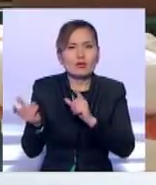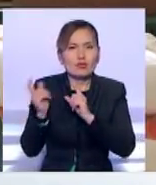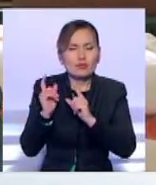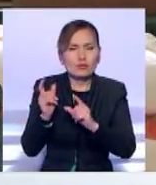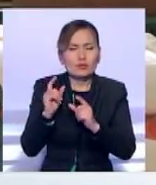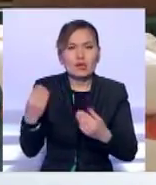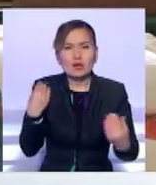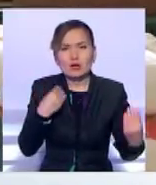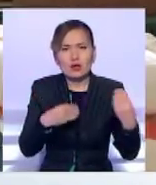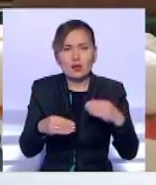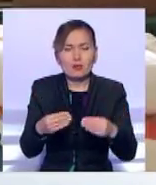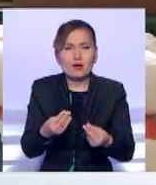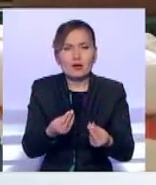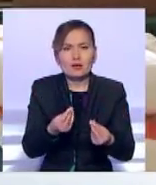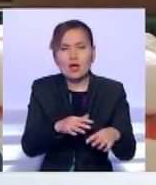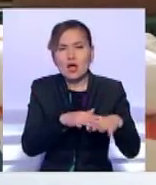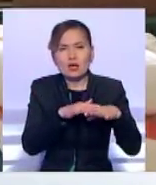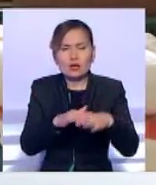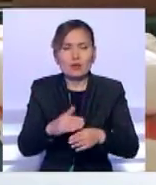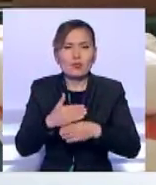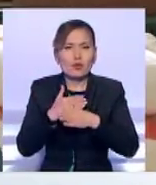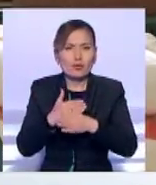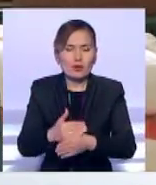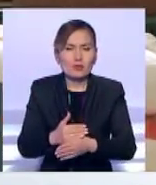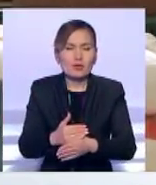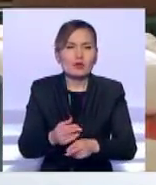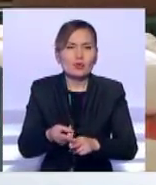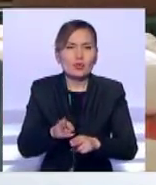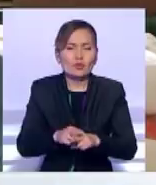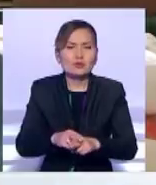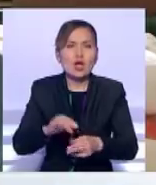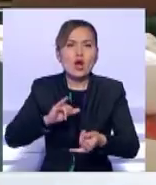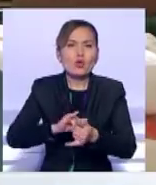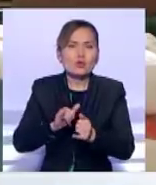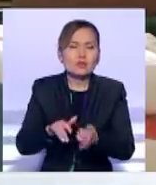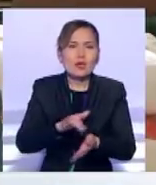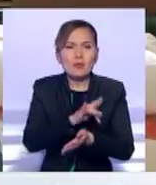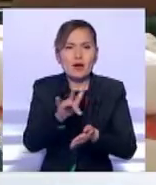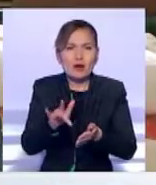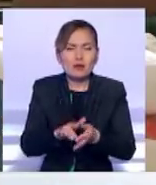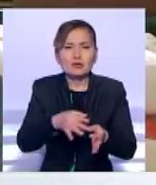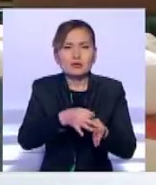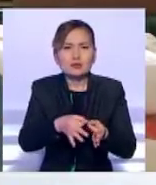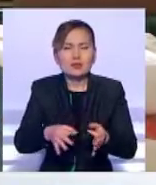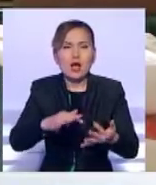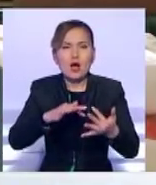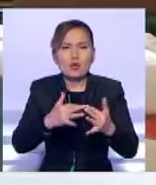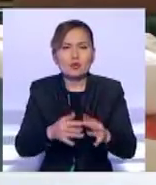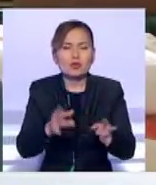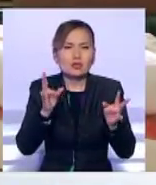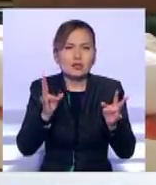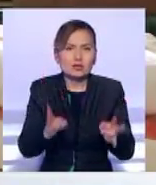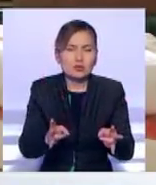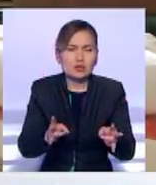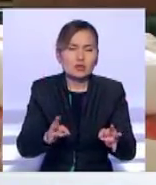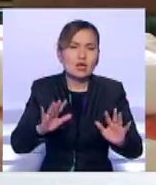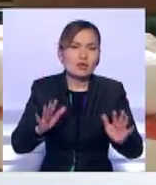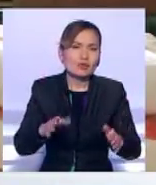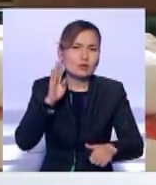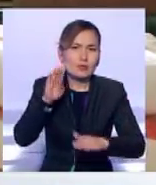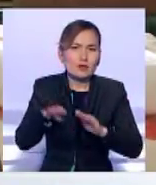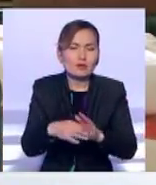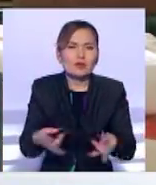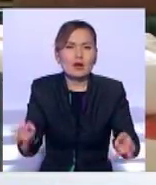осында көмек беріп жатырқанды. Азық түлік бар, тұрмыстық қажеттілік заттар бар. Осы жерде енді